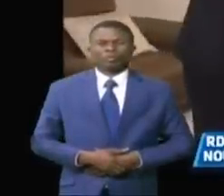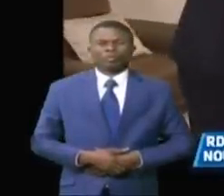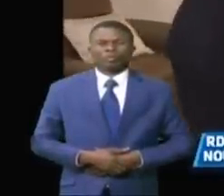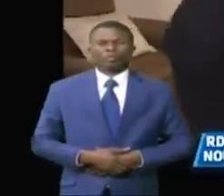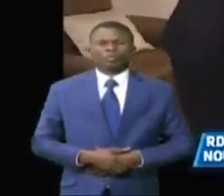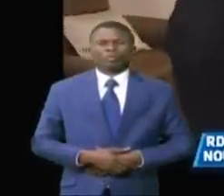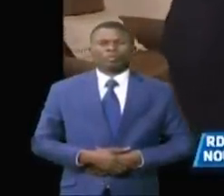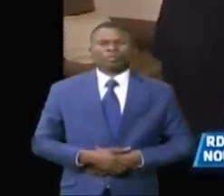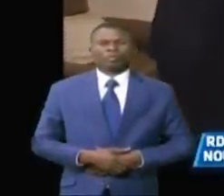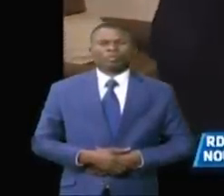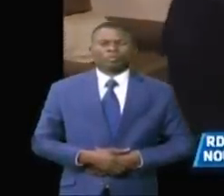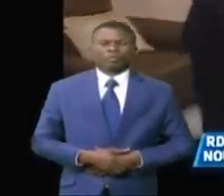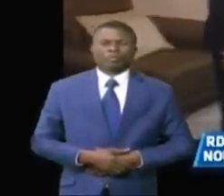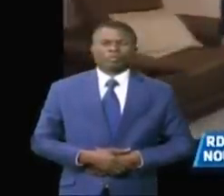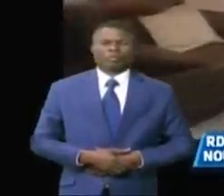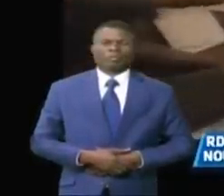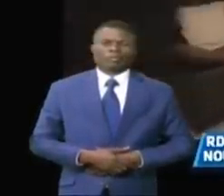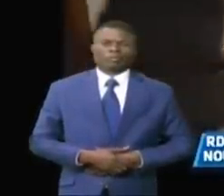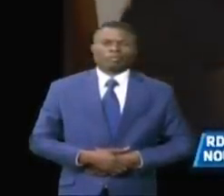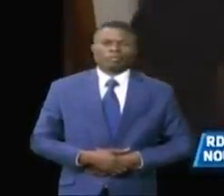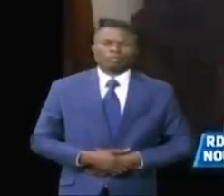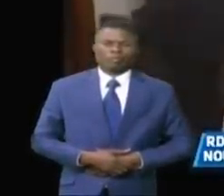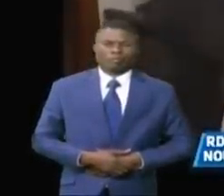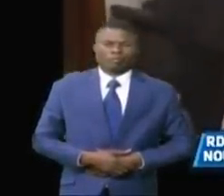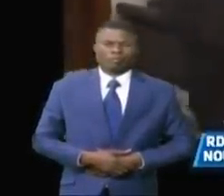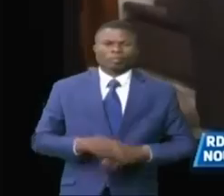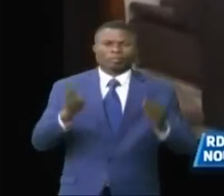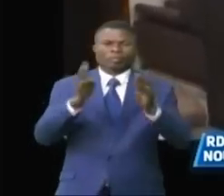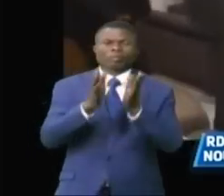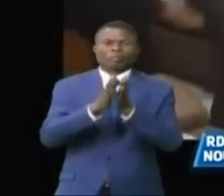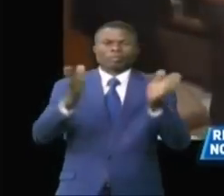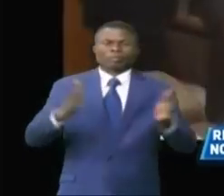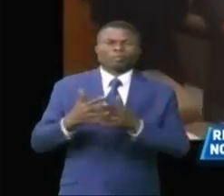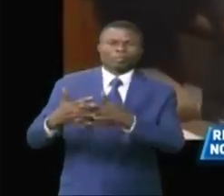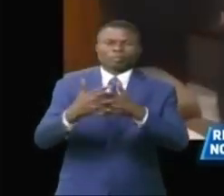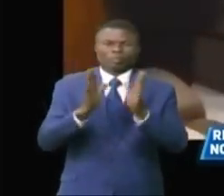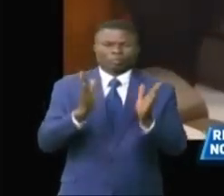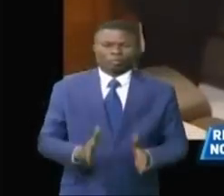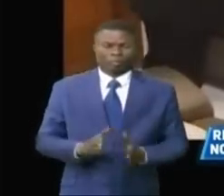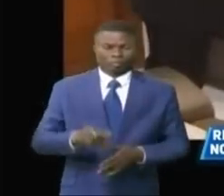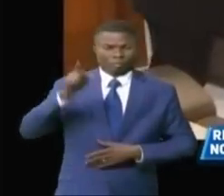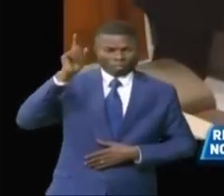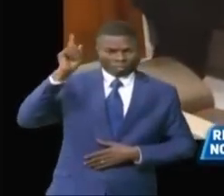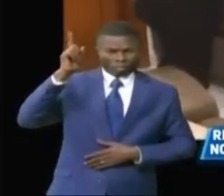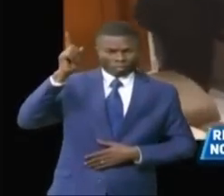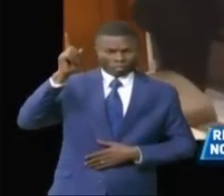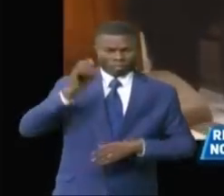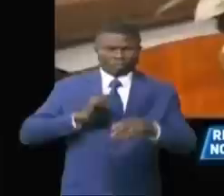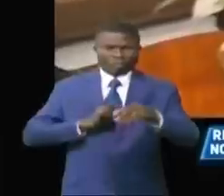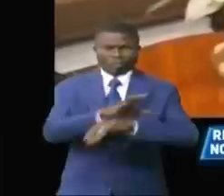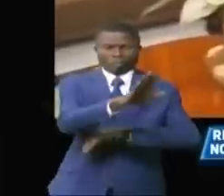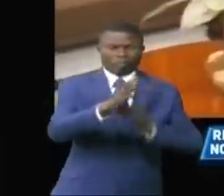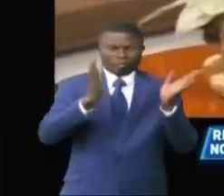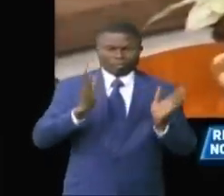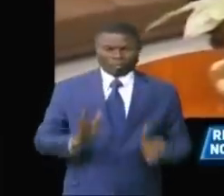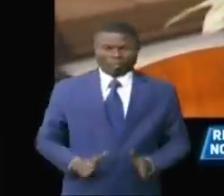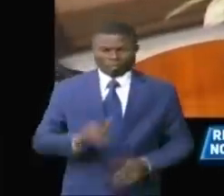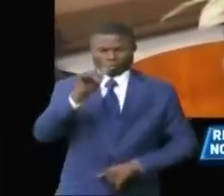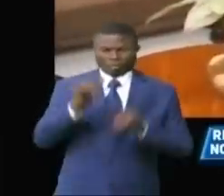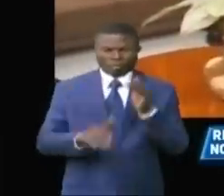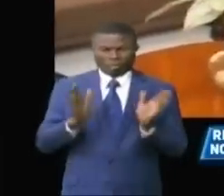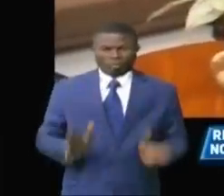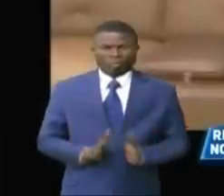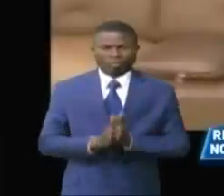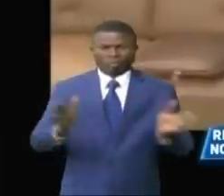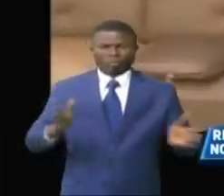En prévision de la tenue prochaine de l'Assemblée générale des Nations Unies à New York, l'envoyé spécial du secrétaire